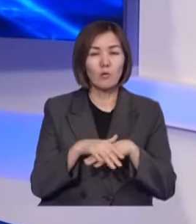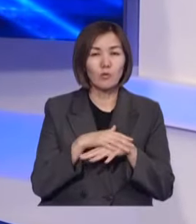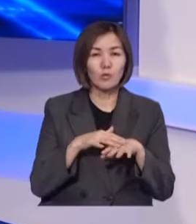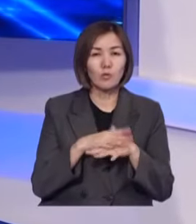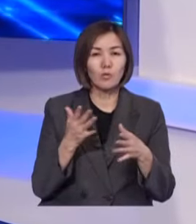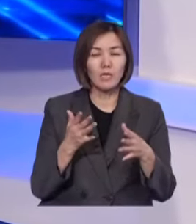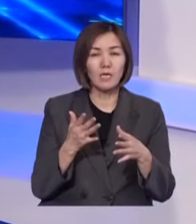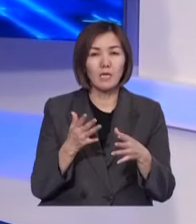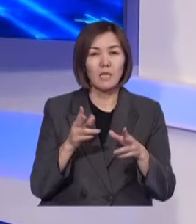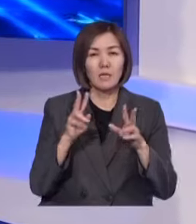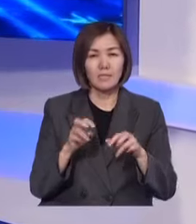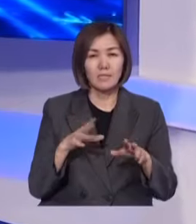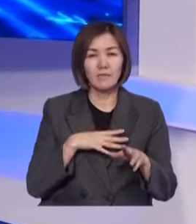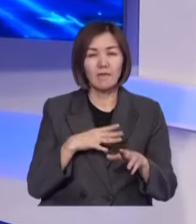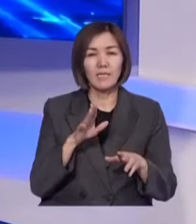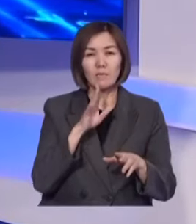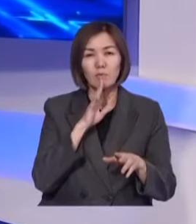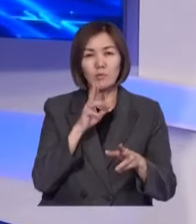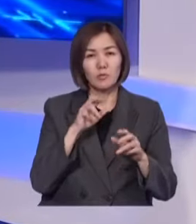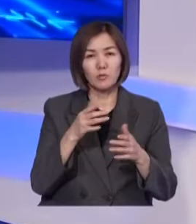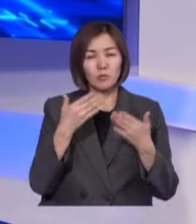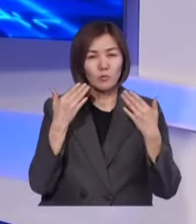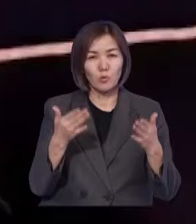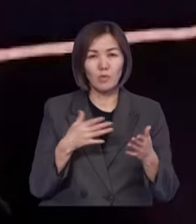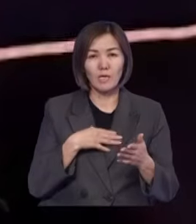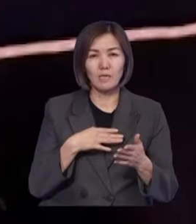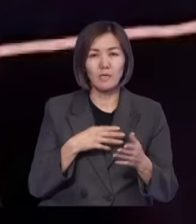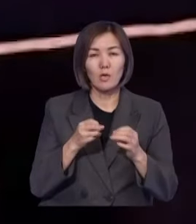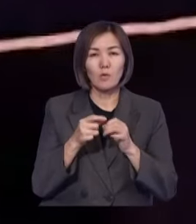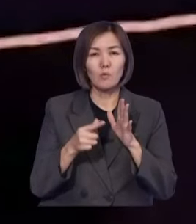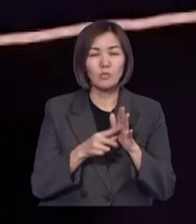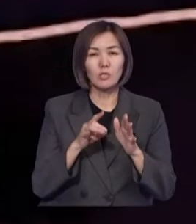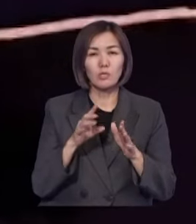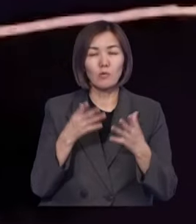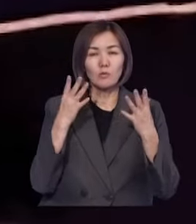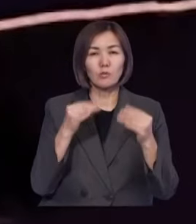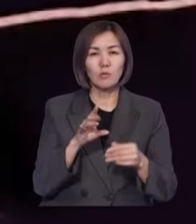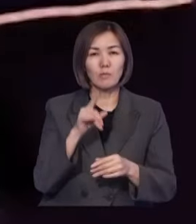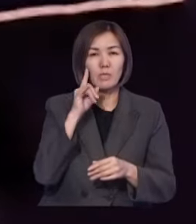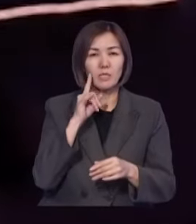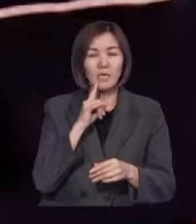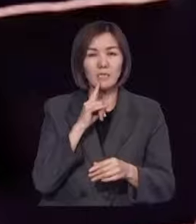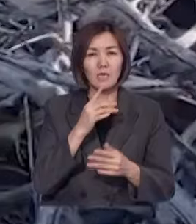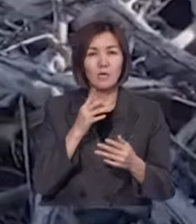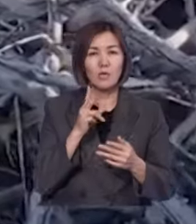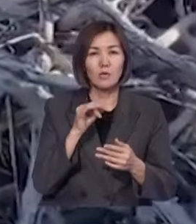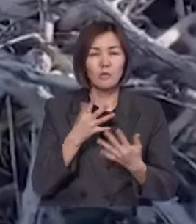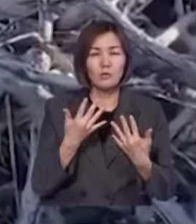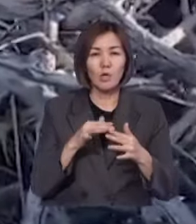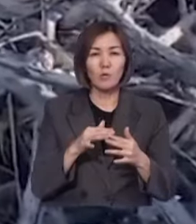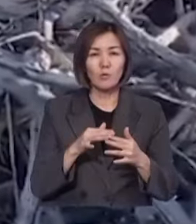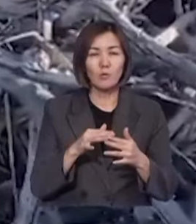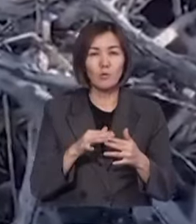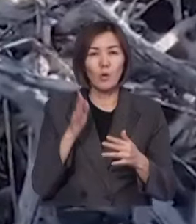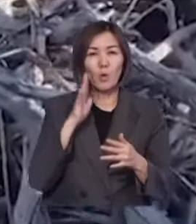қонған, алайда жоғалған бүлдіршін жайлы ақпар жоқ. Еске сала кетейік, 17 наурыз күні Еңбекші Қазақ ауданы Күш ауылы Безименная